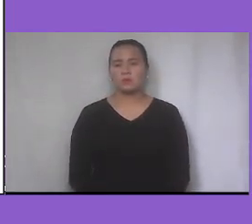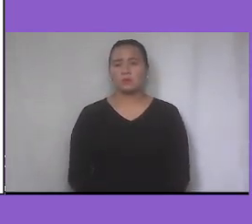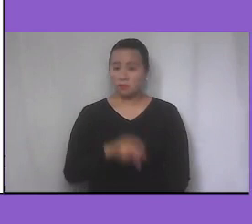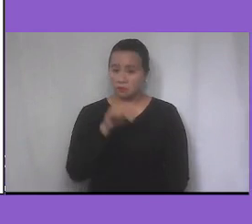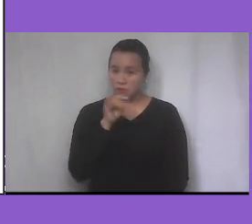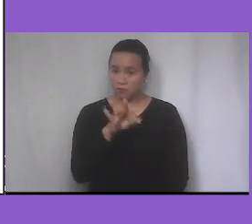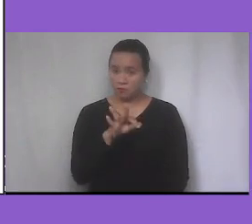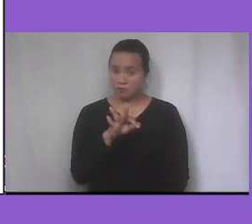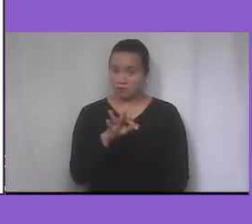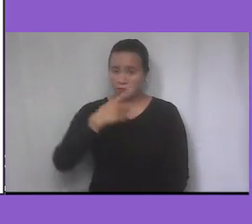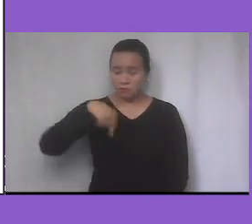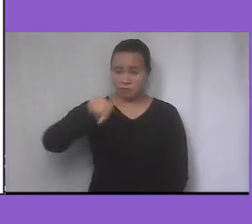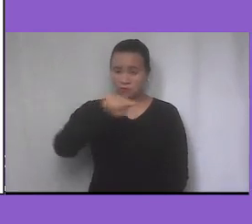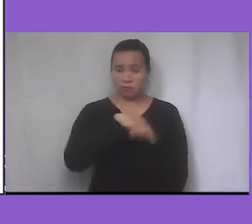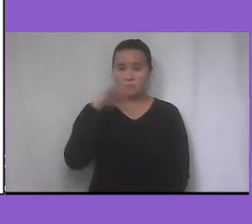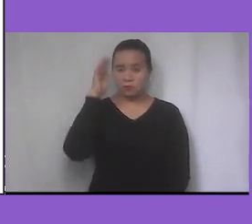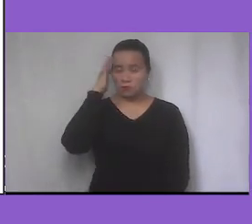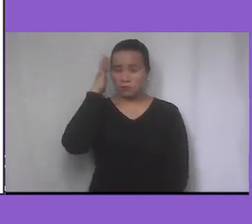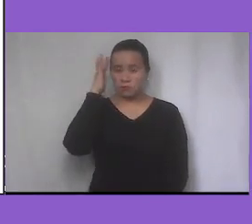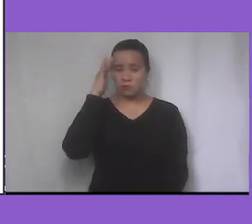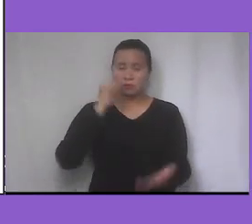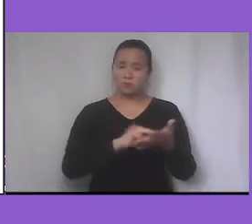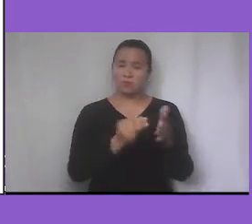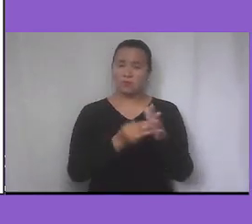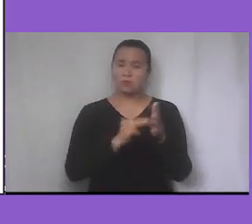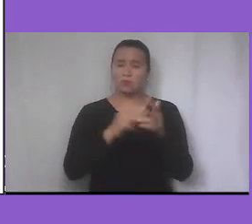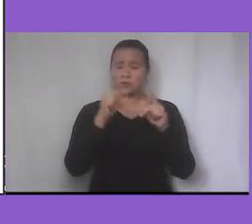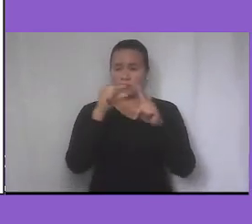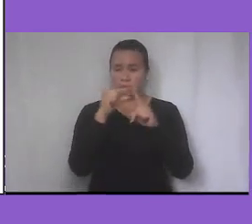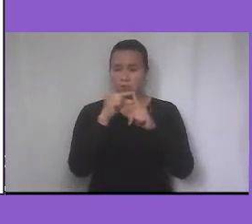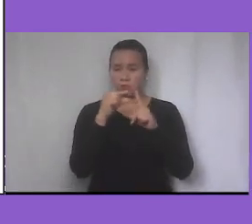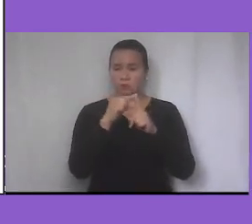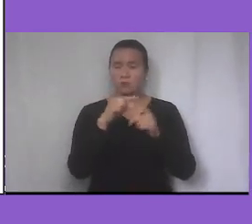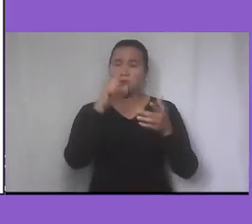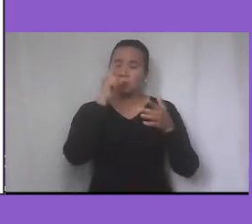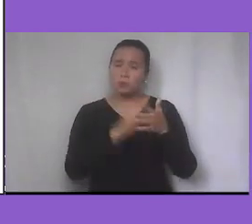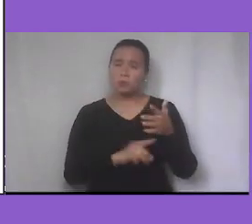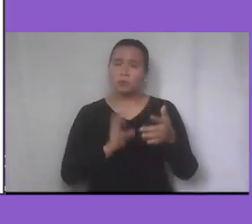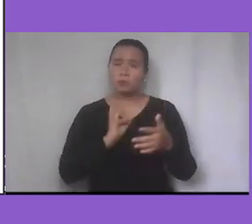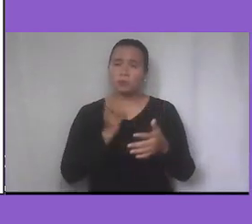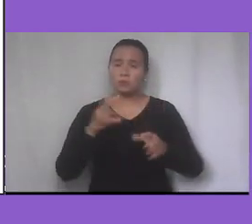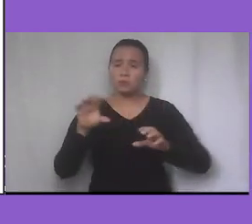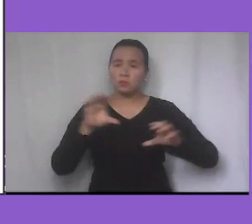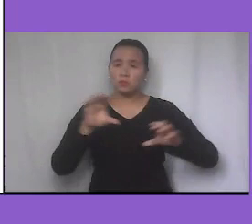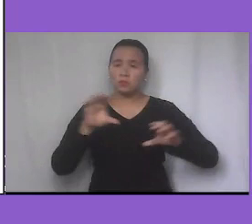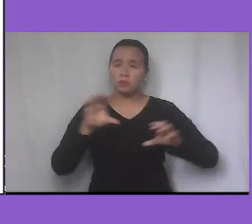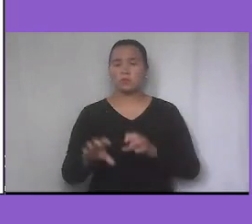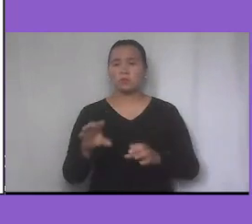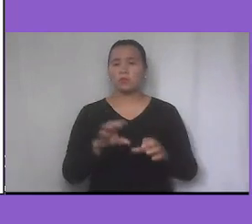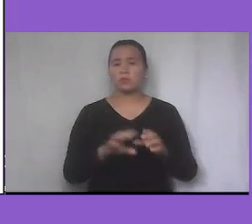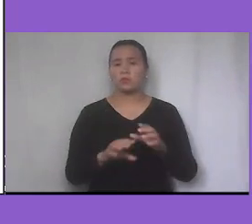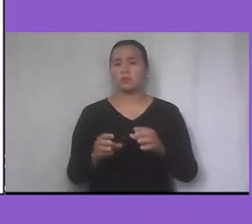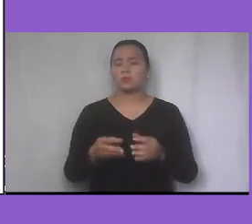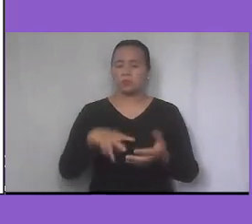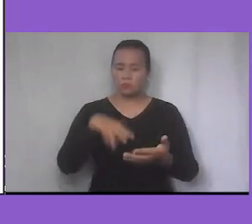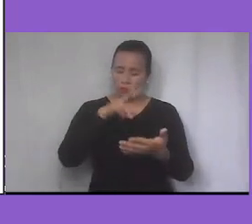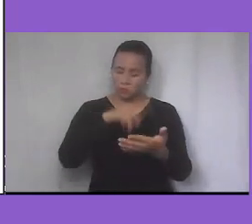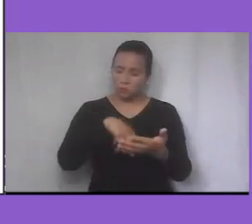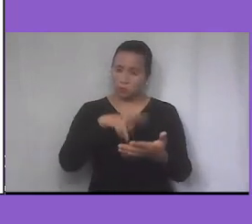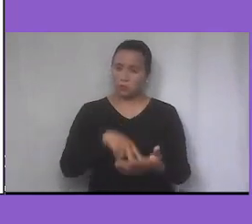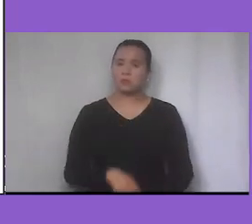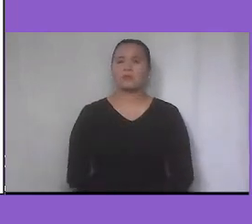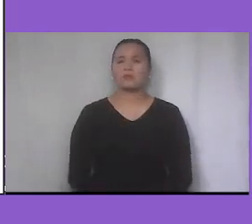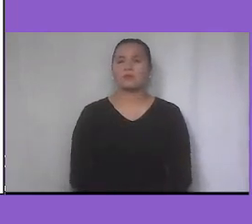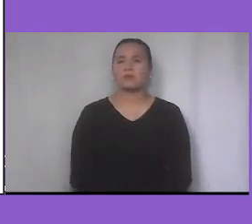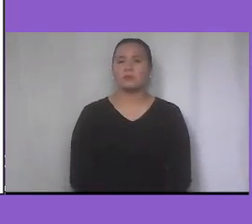the meanings of words, let's take a look at what we're gonna do to read it. While we're reading, kailangan makaunawa din tayo. So